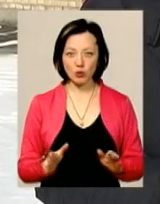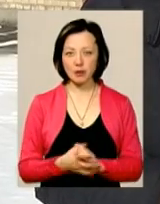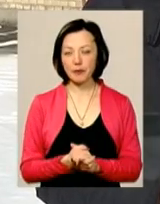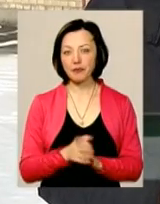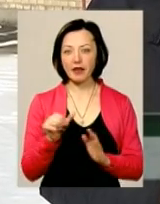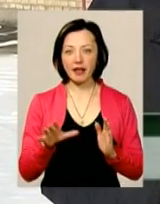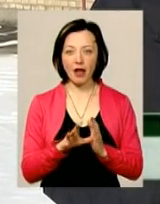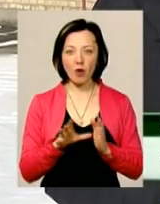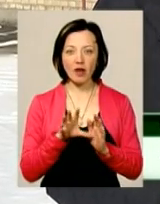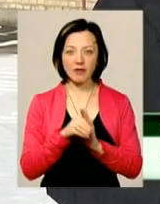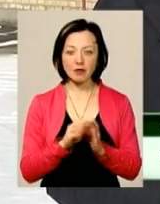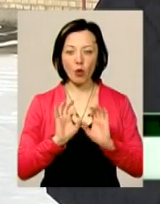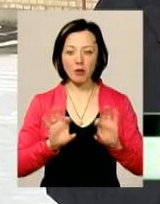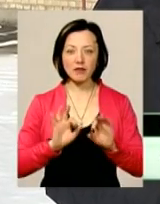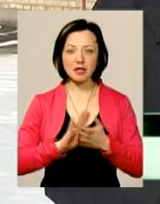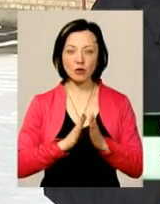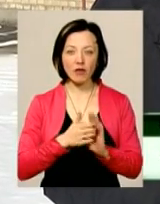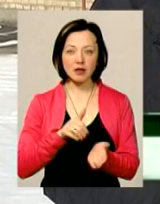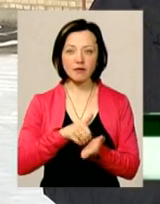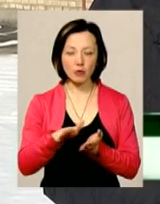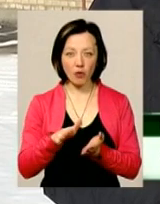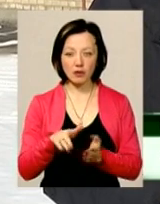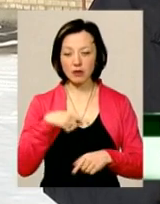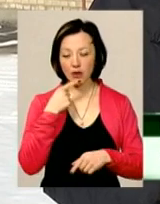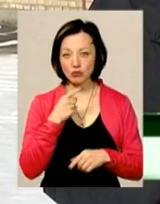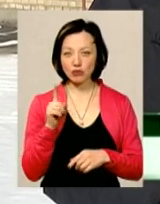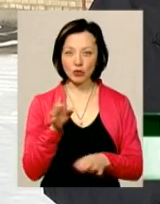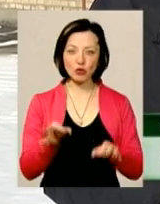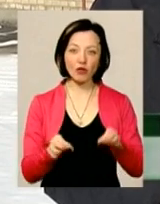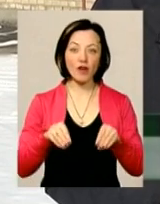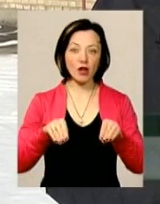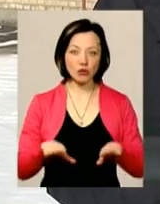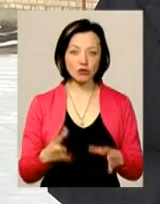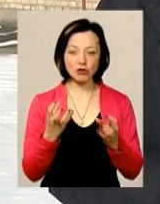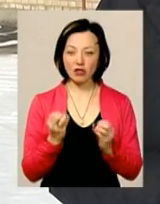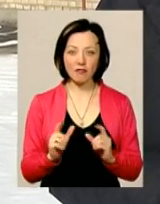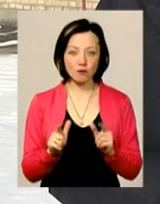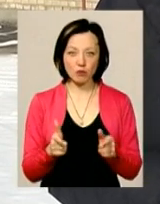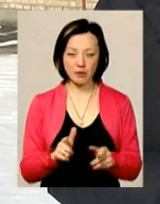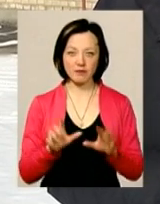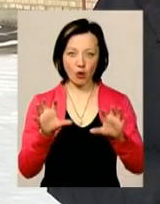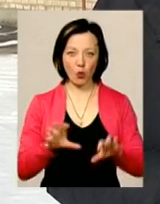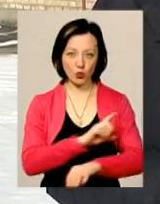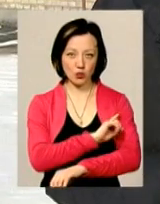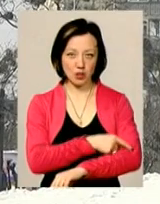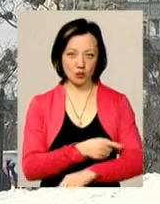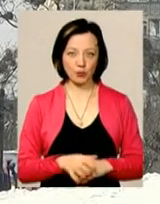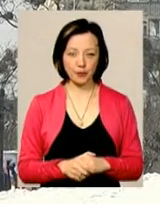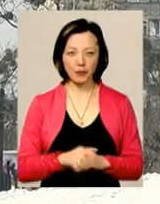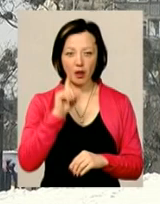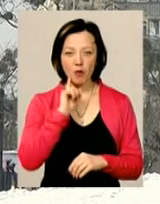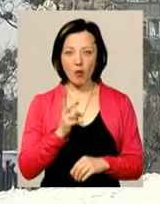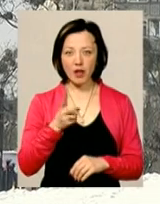Енергоінвесті коментувати ситуацію відмовилися, посилаючись на те, що судове рішення ще не вступило у законну силу. Поки